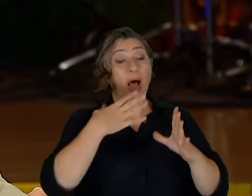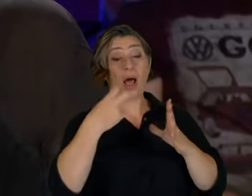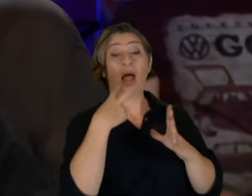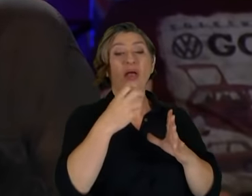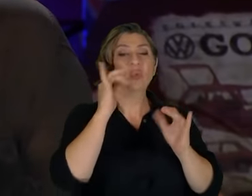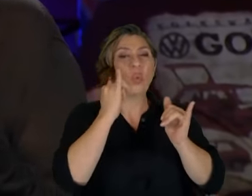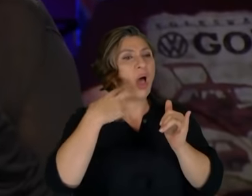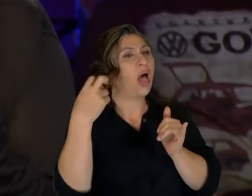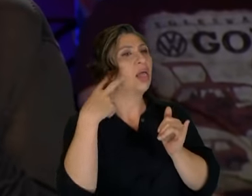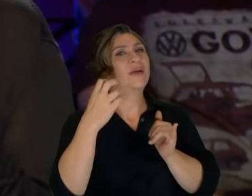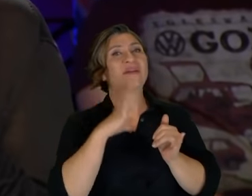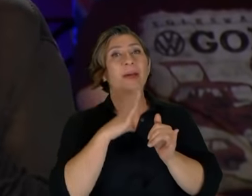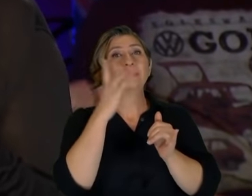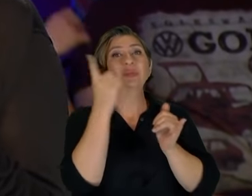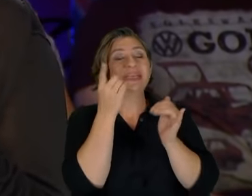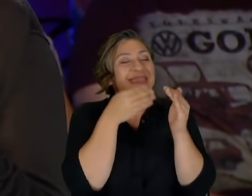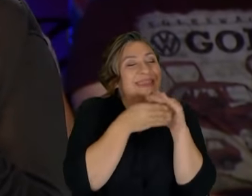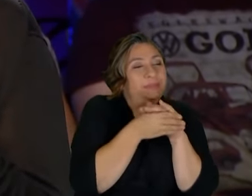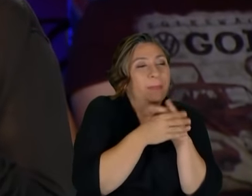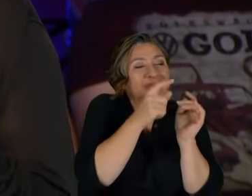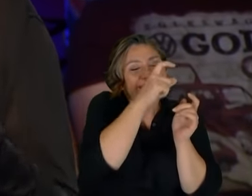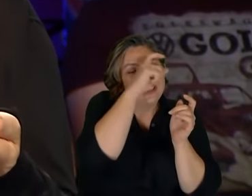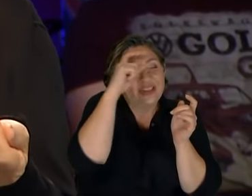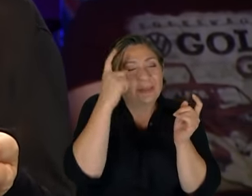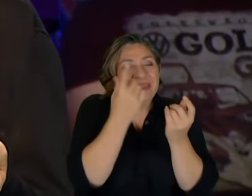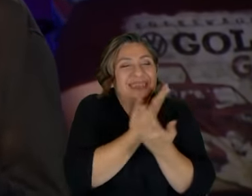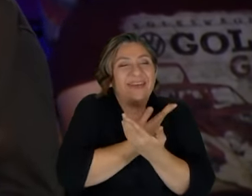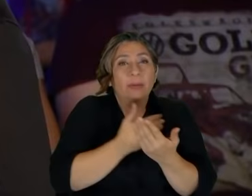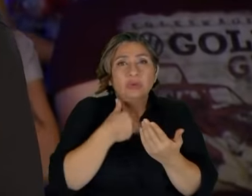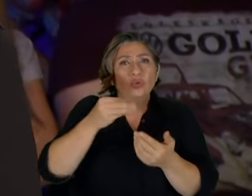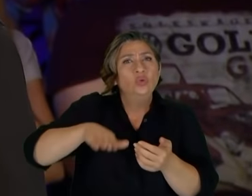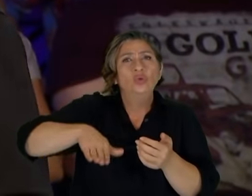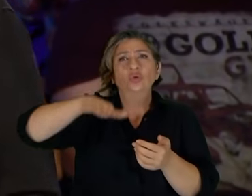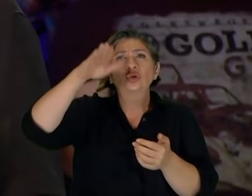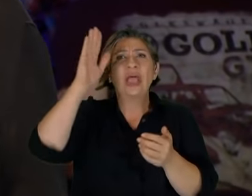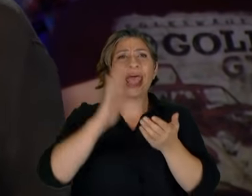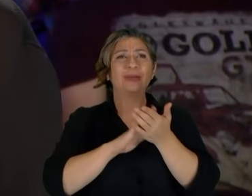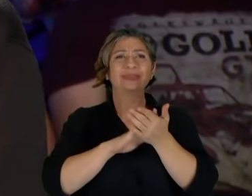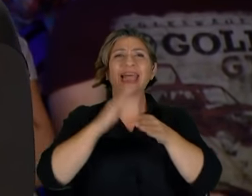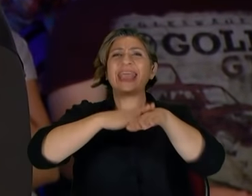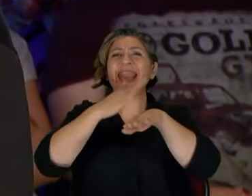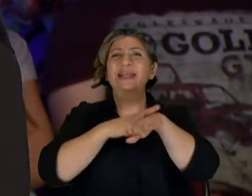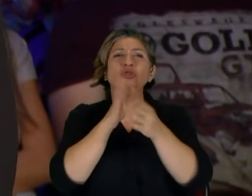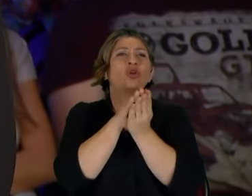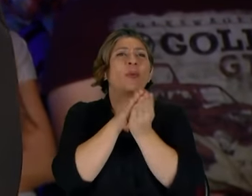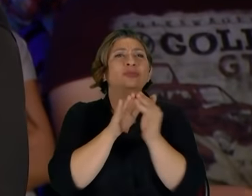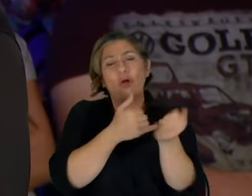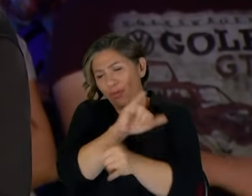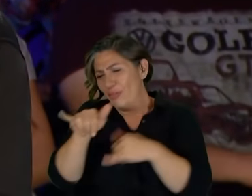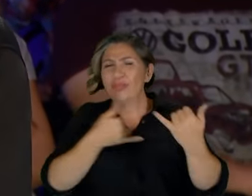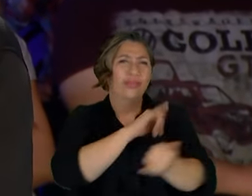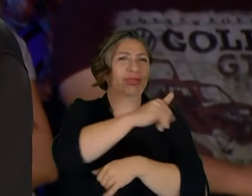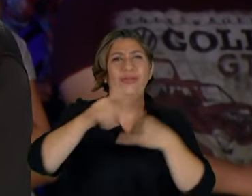bir şeye sığınmak, bir sevgi, bir sıcaklık. Oysa ki biz çocukluğumuzda hep evimizde kedimiz, köpeğimiz hep